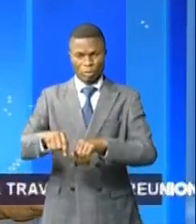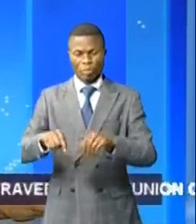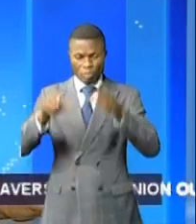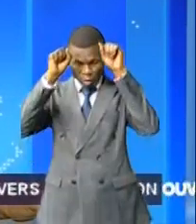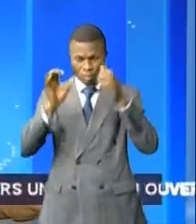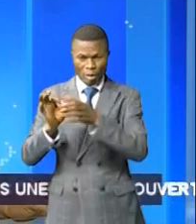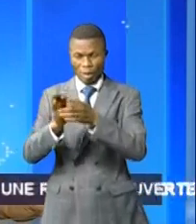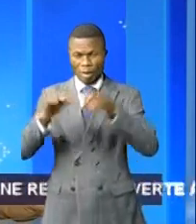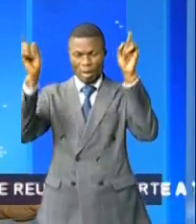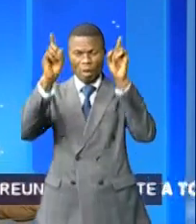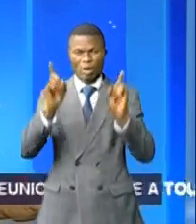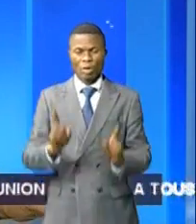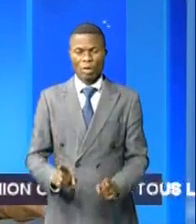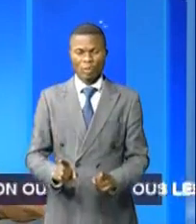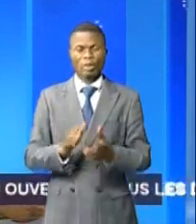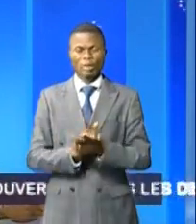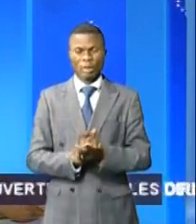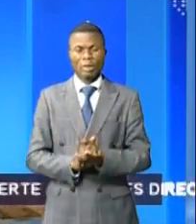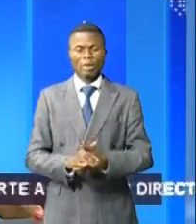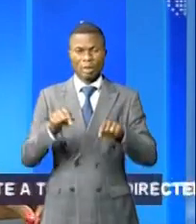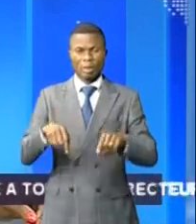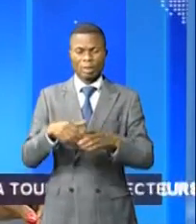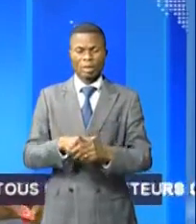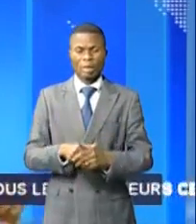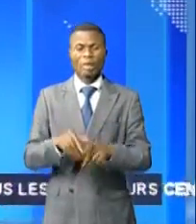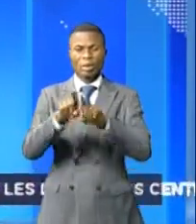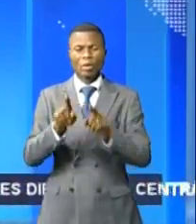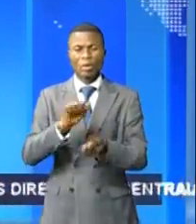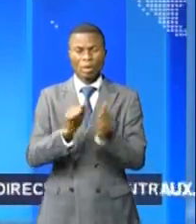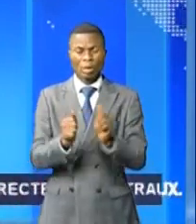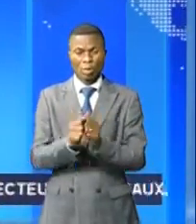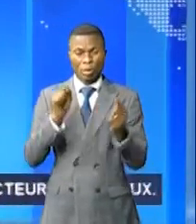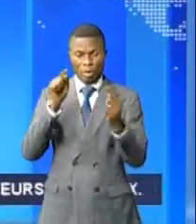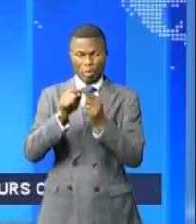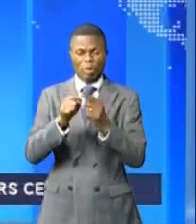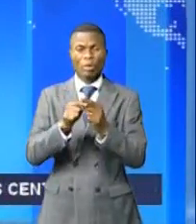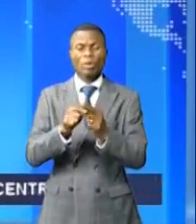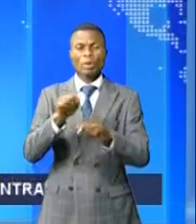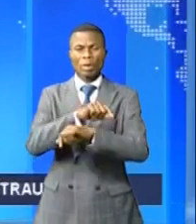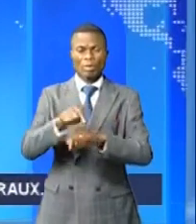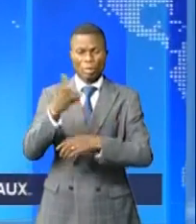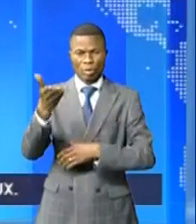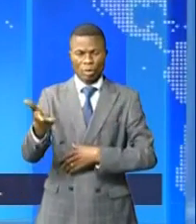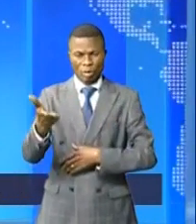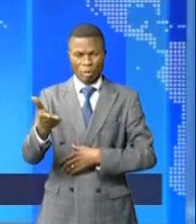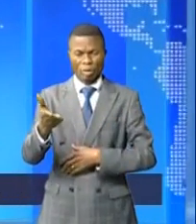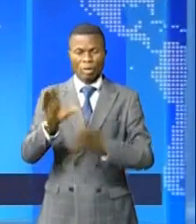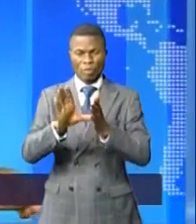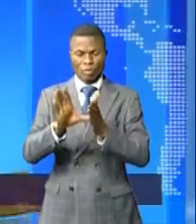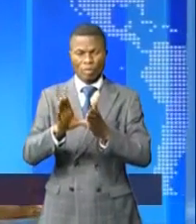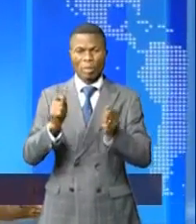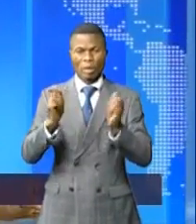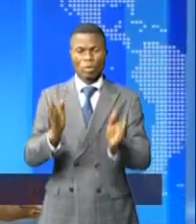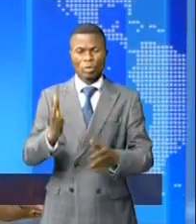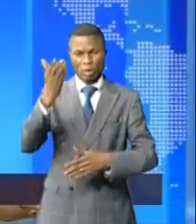président en exercice de l'Union africaine sur notamment les objectifs de cette institution. Kibambe Somo et Kazo